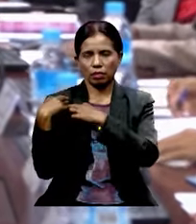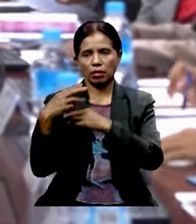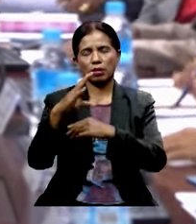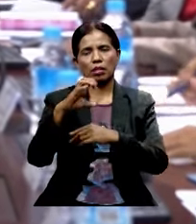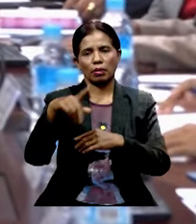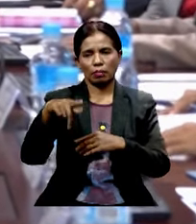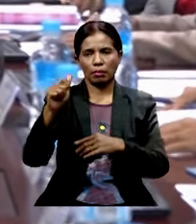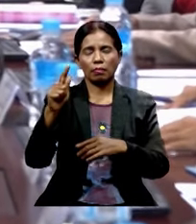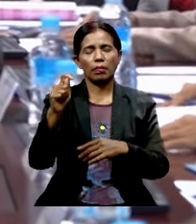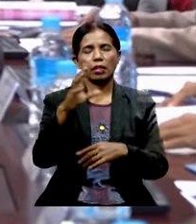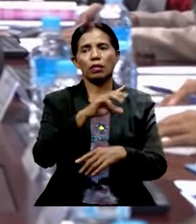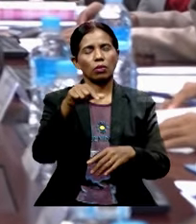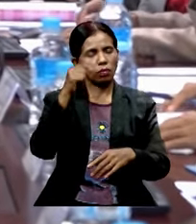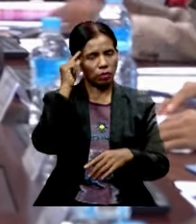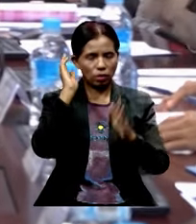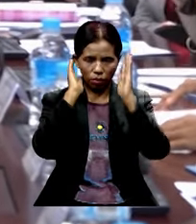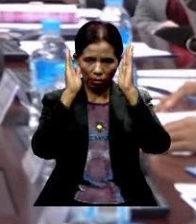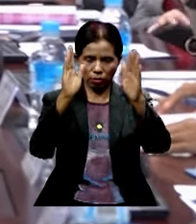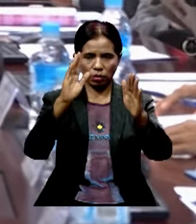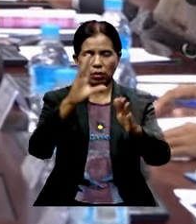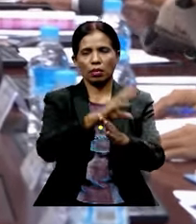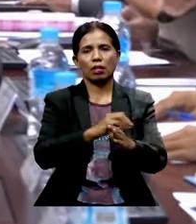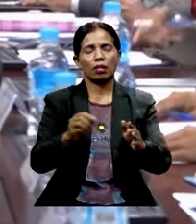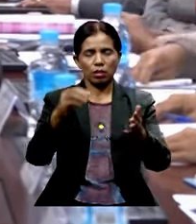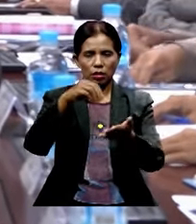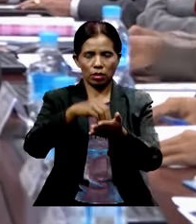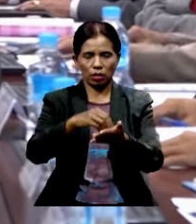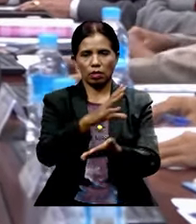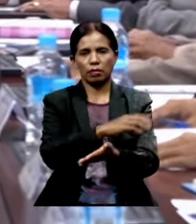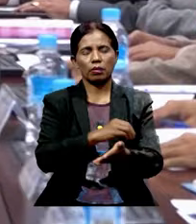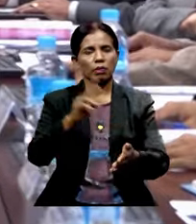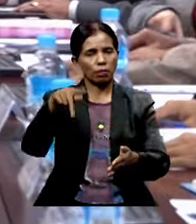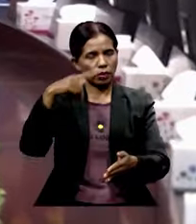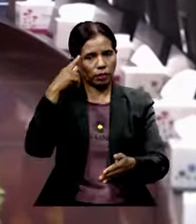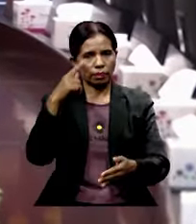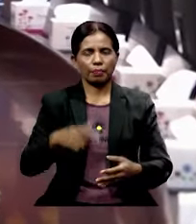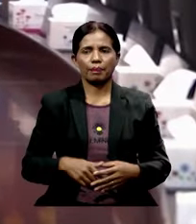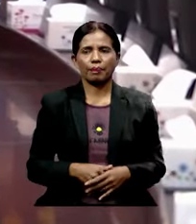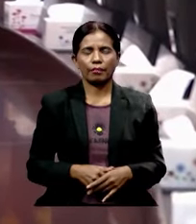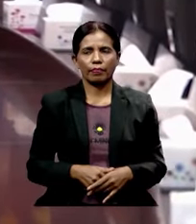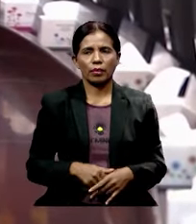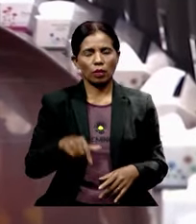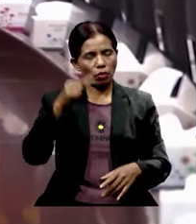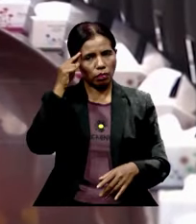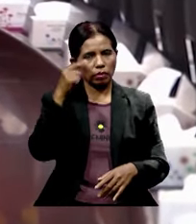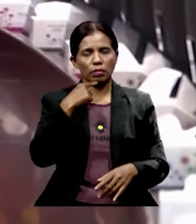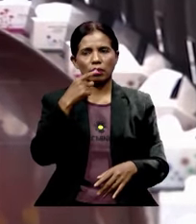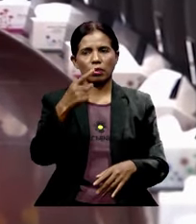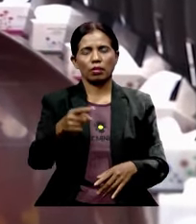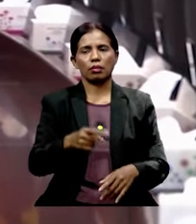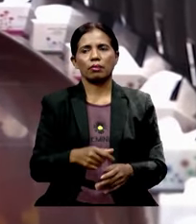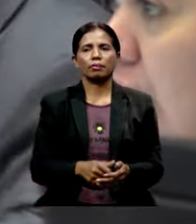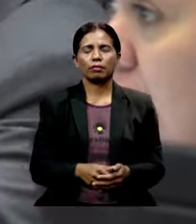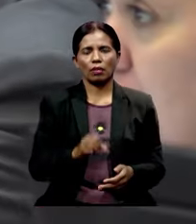atau governo la bele fokaliu ba jogo politiku. Mabe tau as interese povunian. Ba governan di sini atau lili ba governan